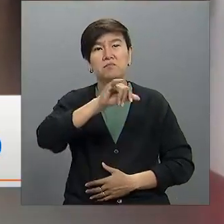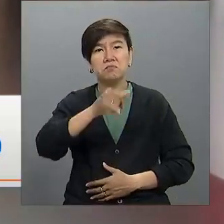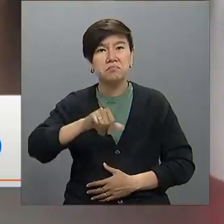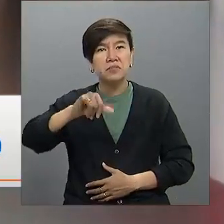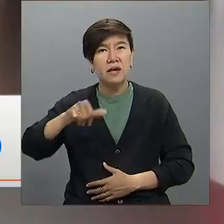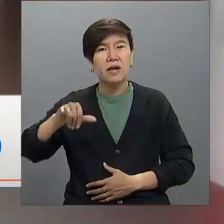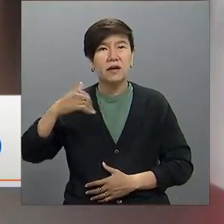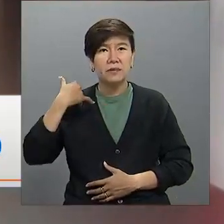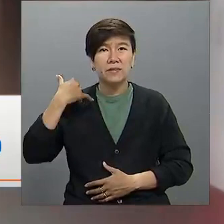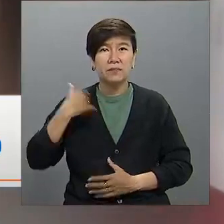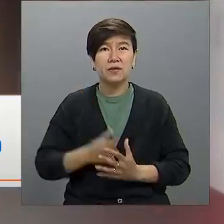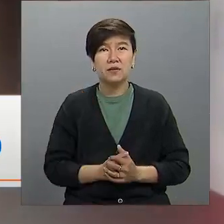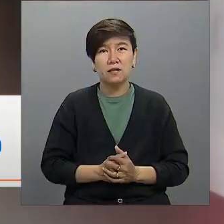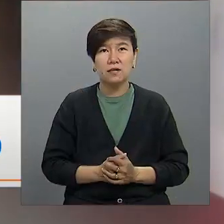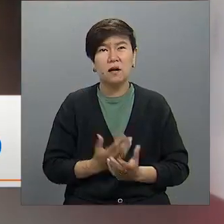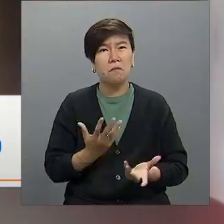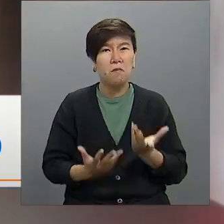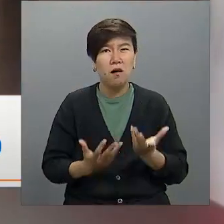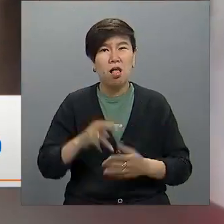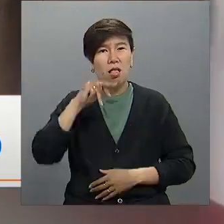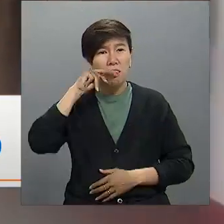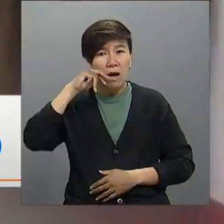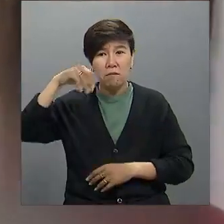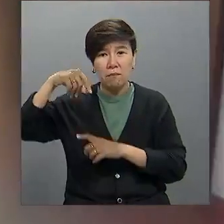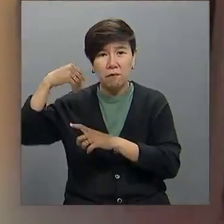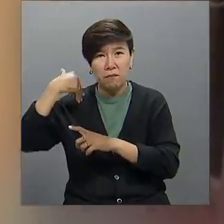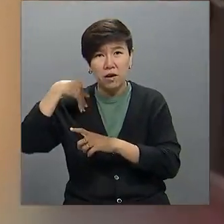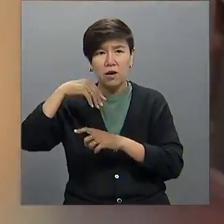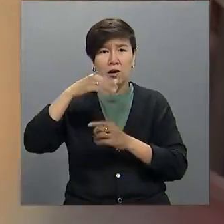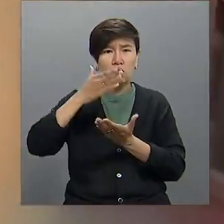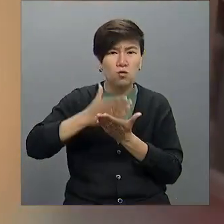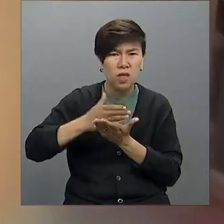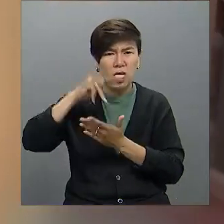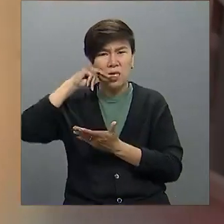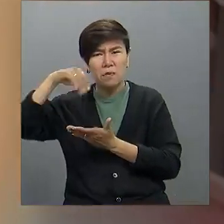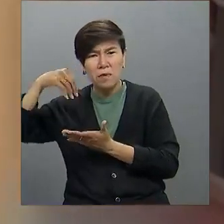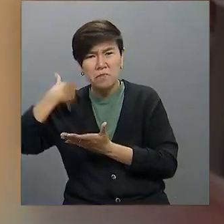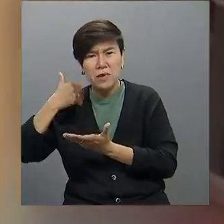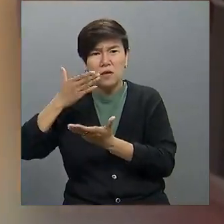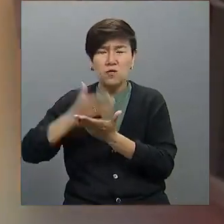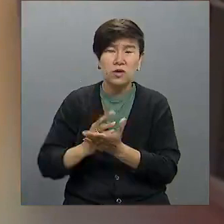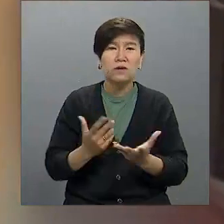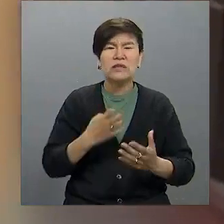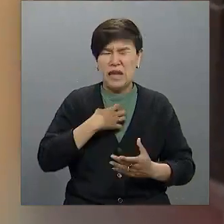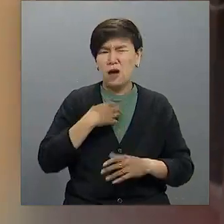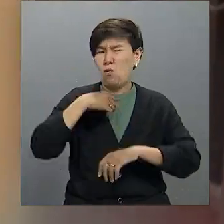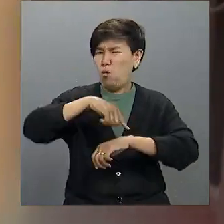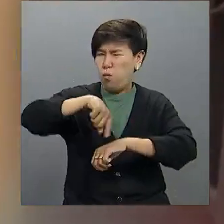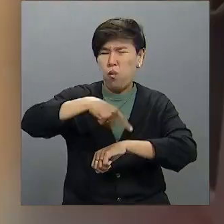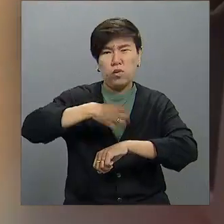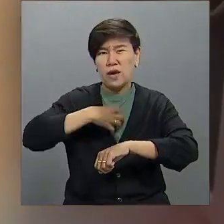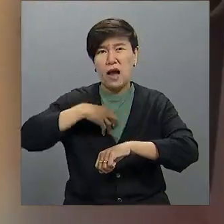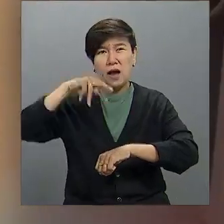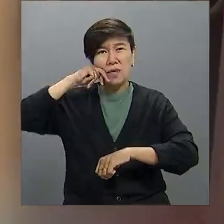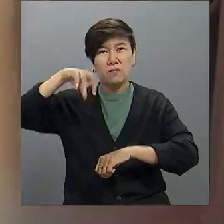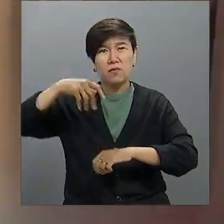ได้ถูกเวลานั้น อ๋อเราอยากให้มันได้ถูกเวลานะตึ้งน้ำบ่มันตึ้งมั้งเหรอคะ น้ำบ่ มันน้ำมัน